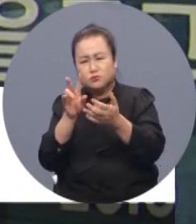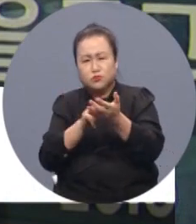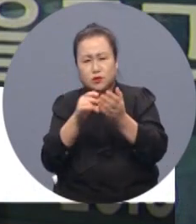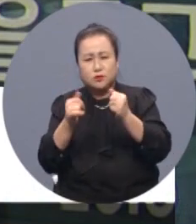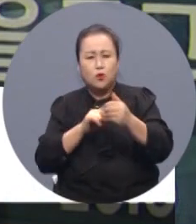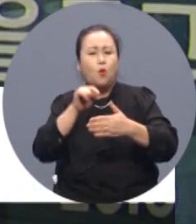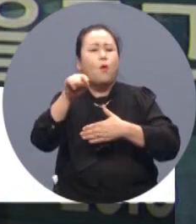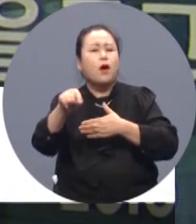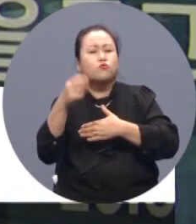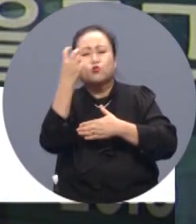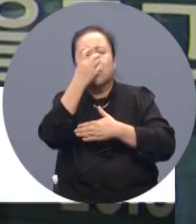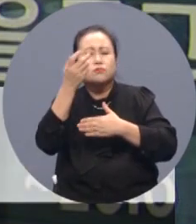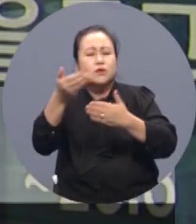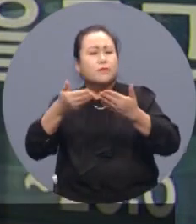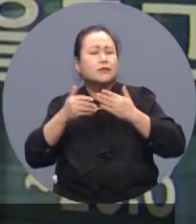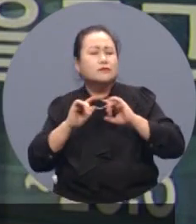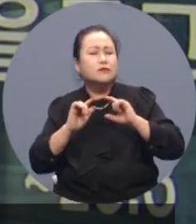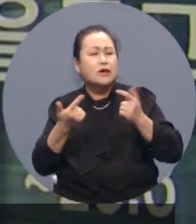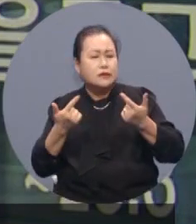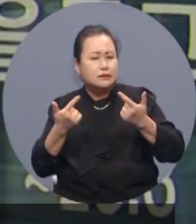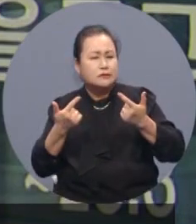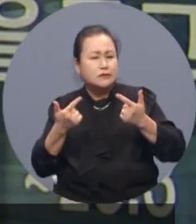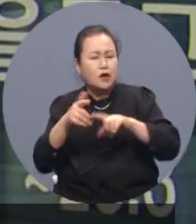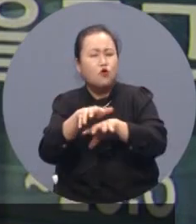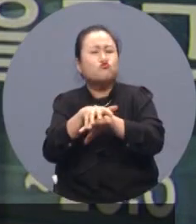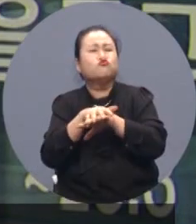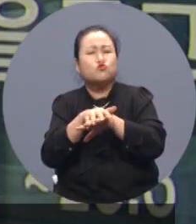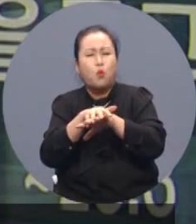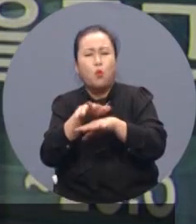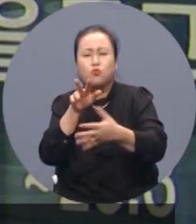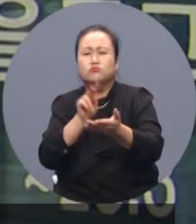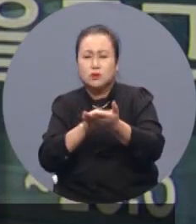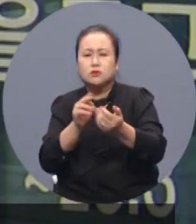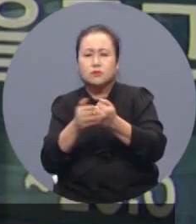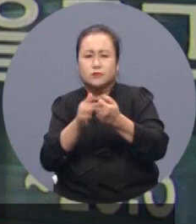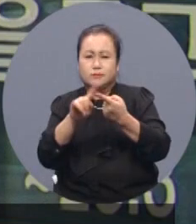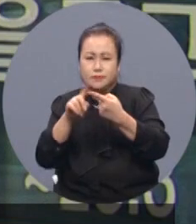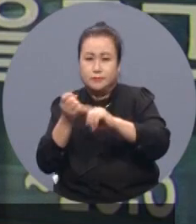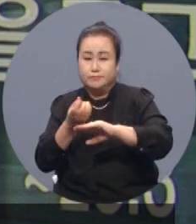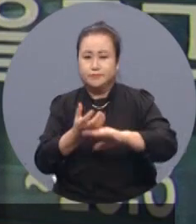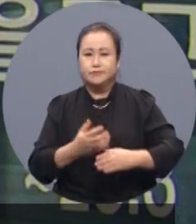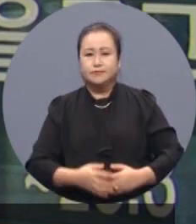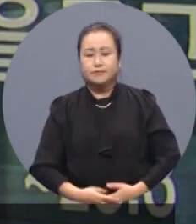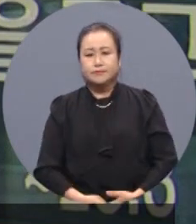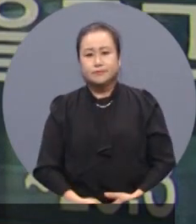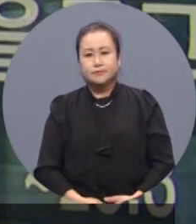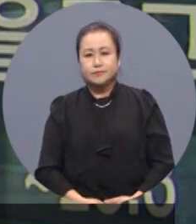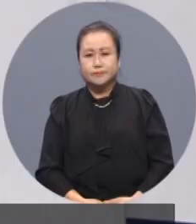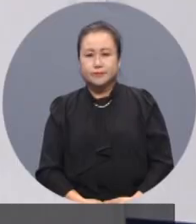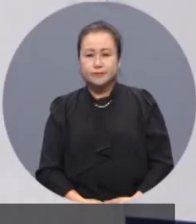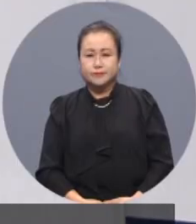외부감사를 전혀 받지 않는 폐쇄적인 구조 때문이었습니다 현재 의자입니다